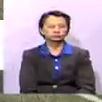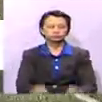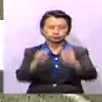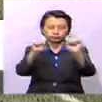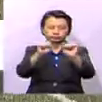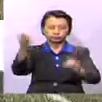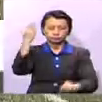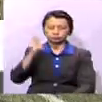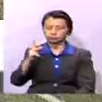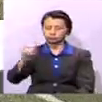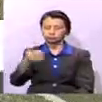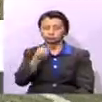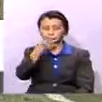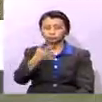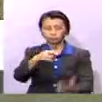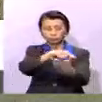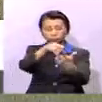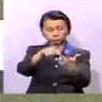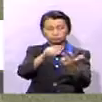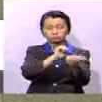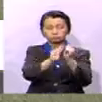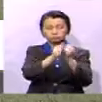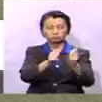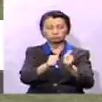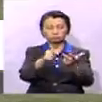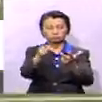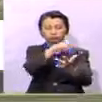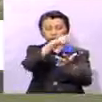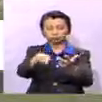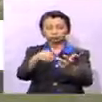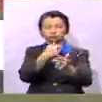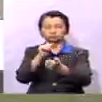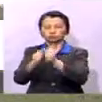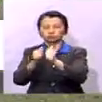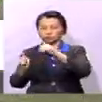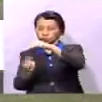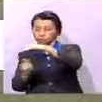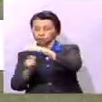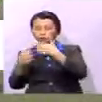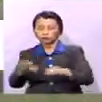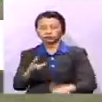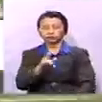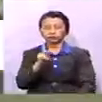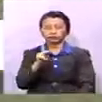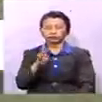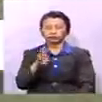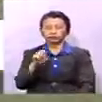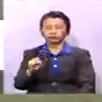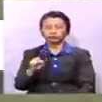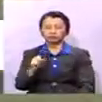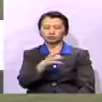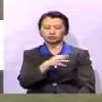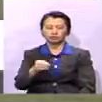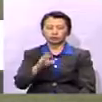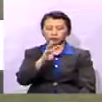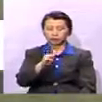Selasa lalu, Khairi mengumumkan ketiga-tiga sukan itu digugurkan daripada sukan teras selepas Kementerian Belia dan Sukan KBS